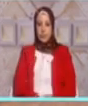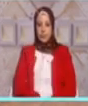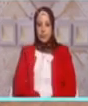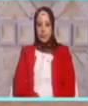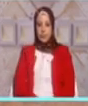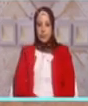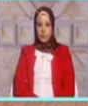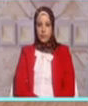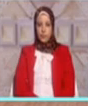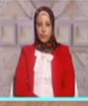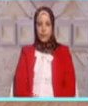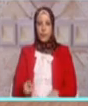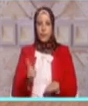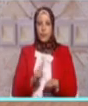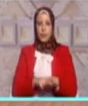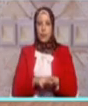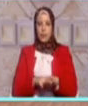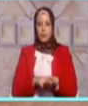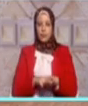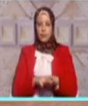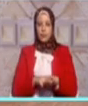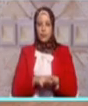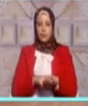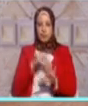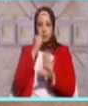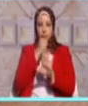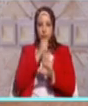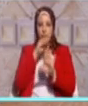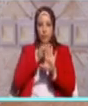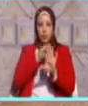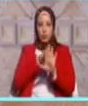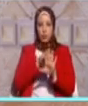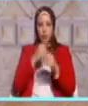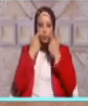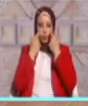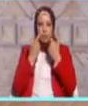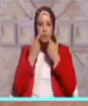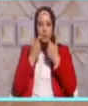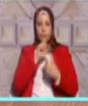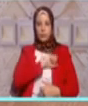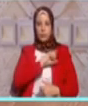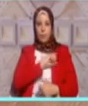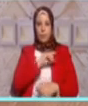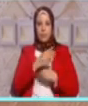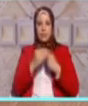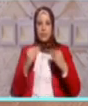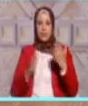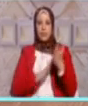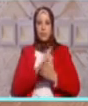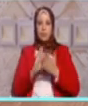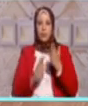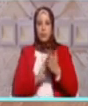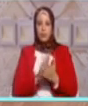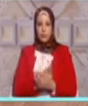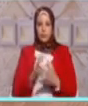اتفضلي يعني حتى عمليات الغش تم ضبط عدد كبير جدا من القضايا، خاصه